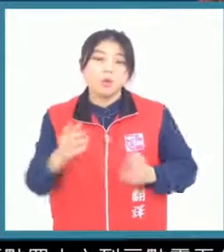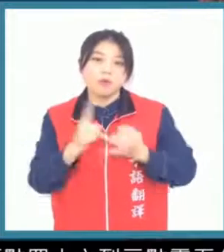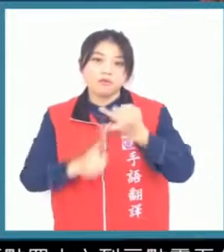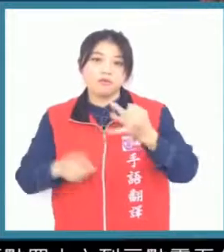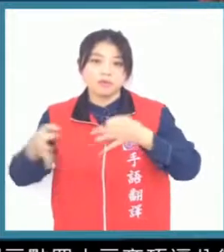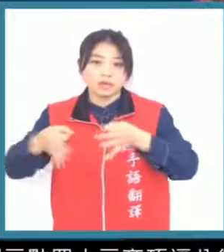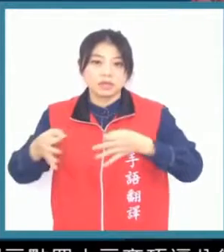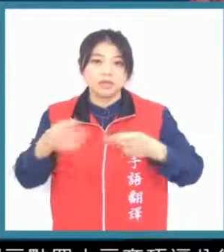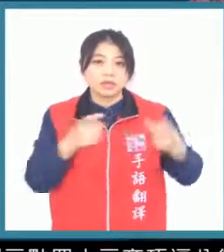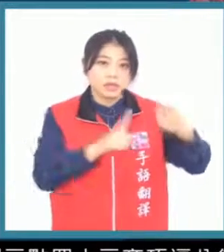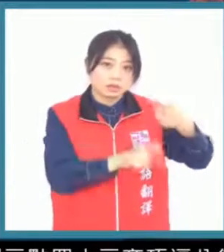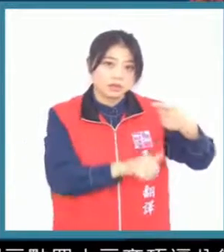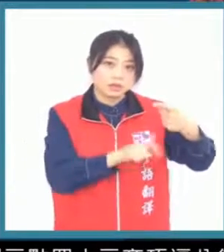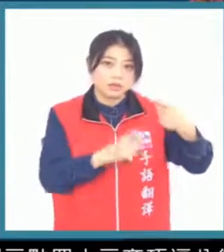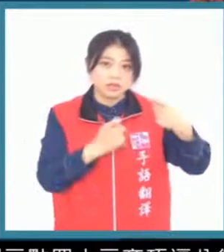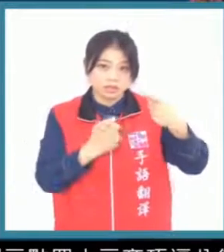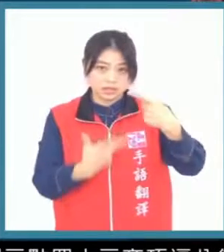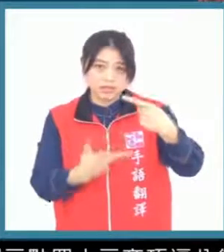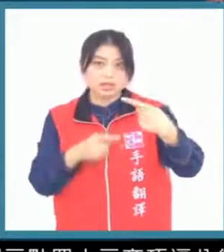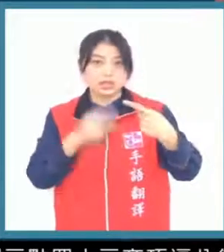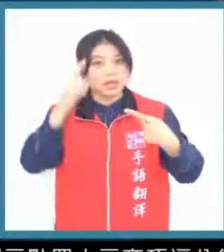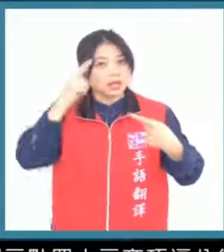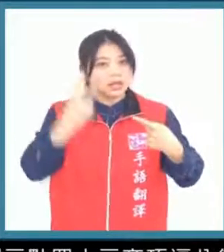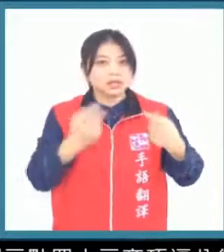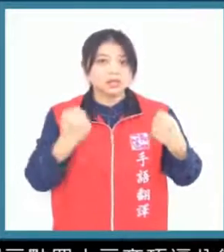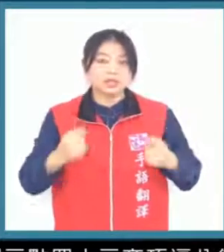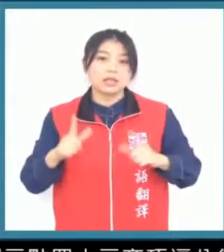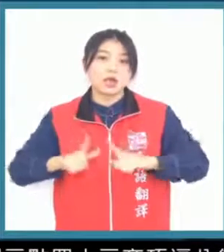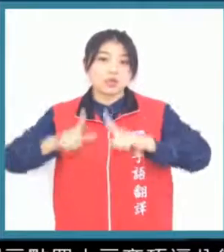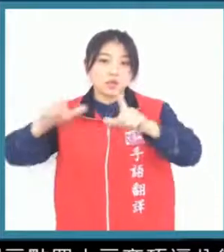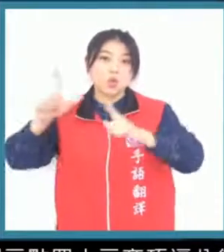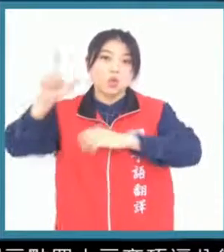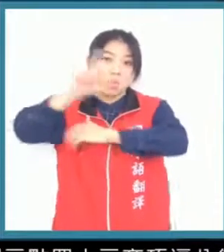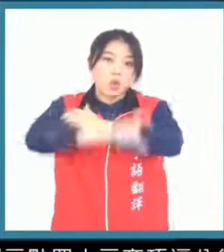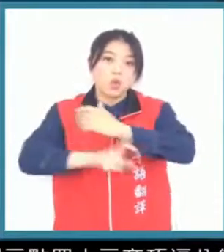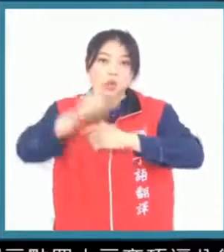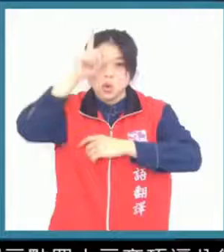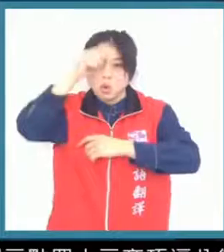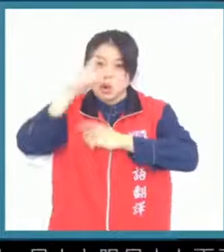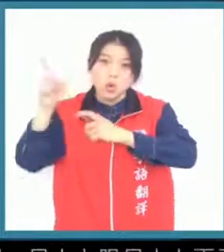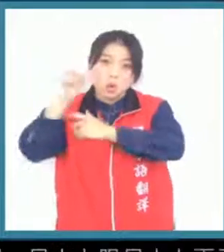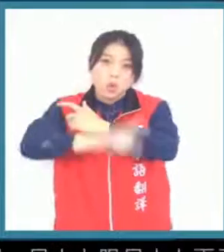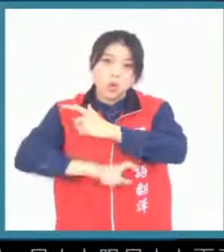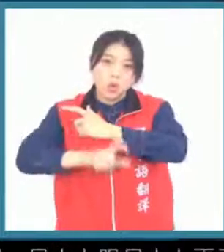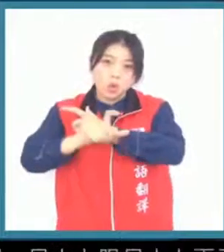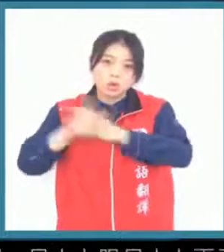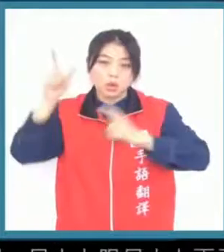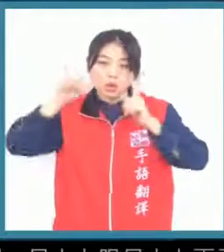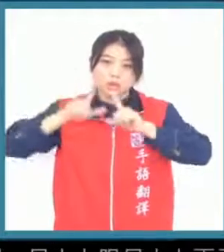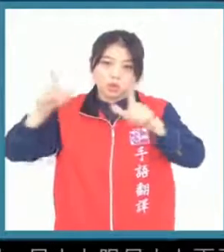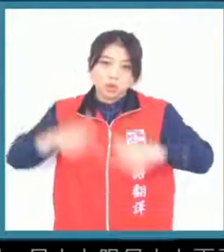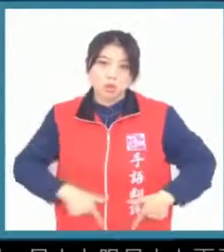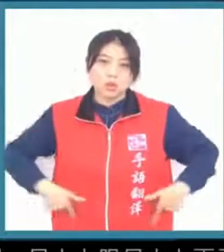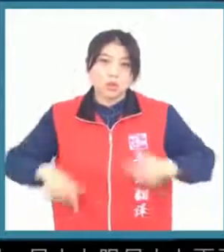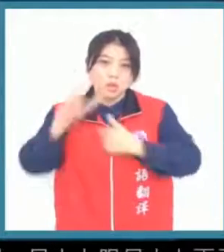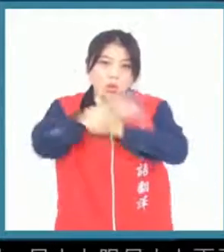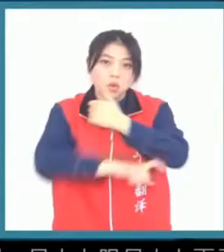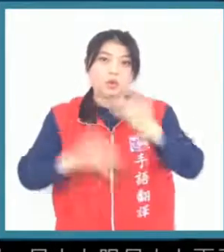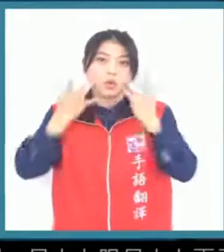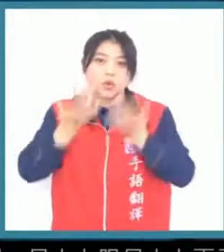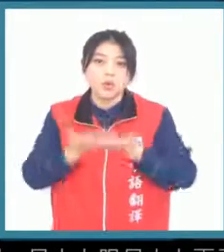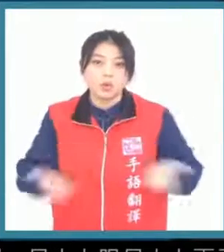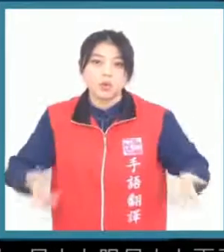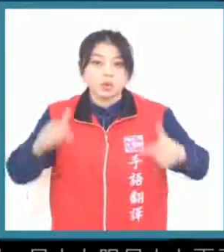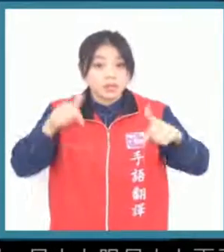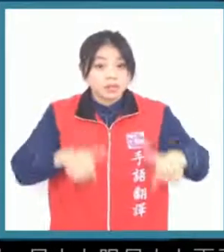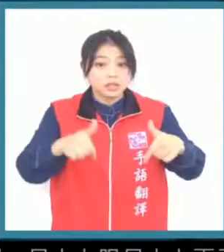1月17跟1月17两天是东涌黄昏市场。那1月15号呢，下午的2点21分到